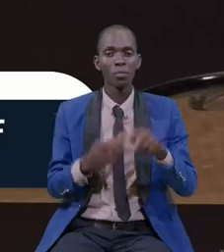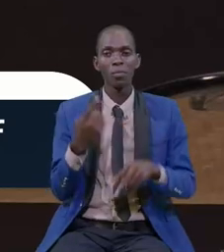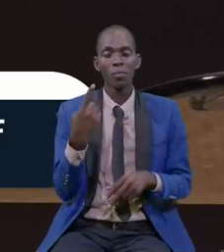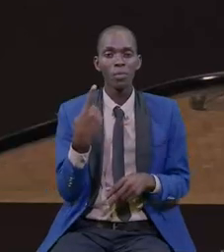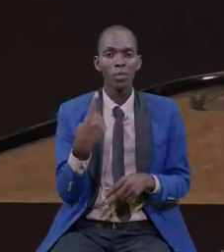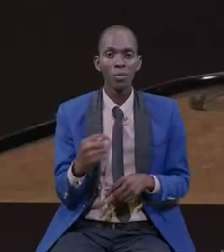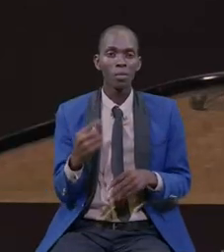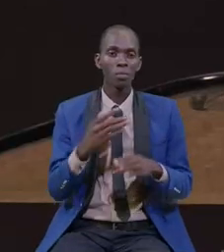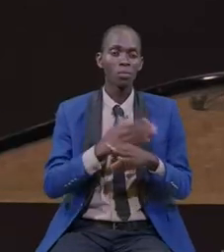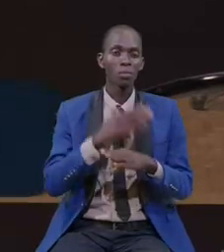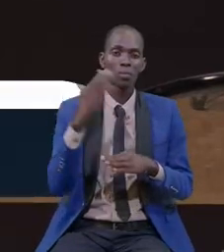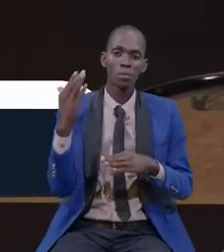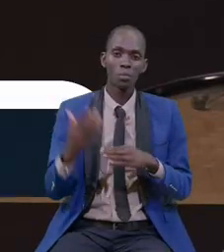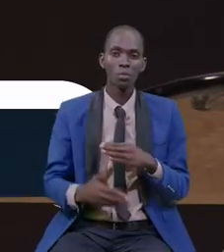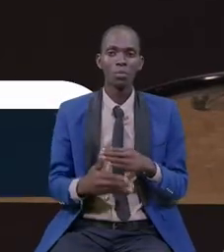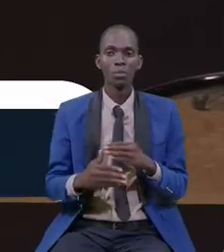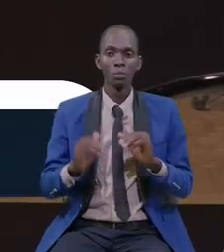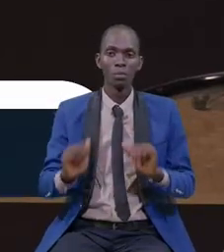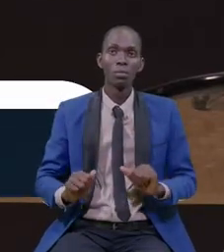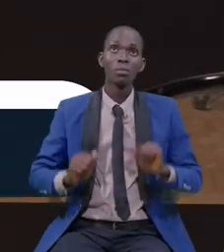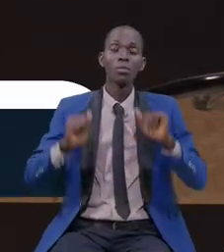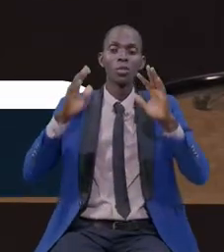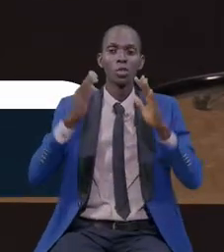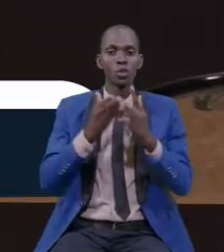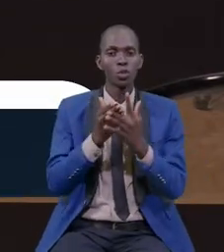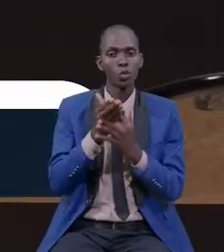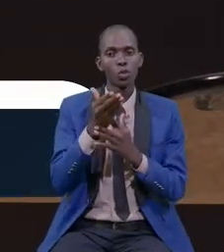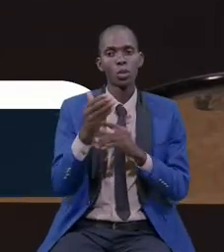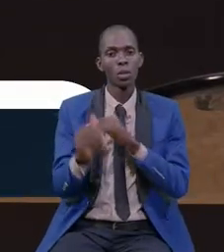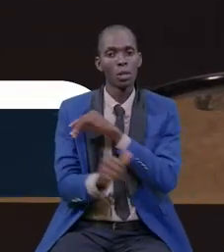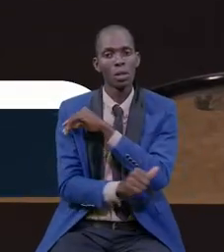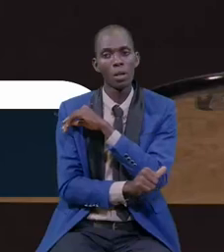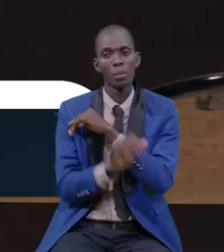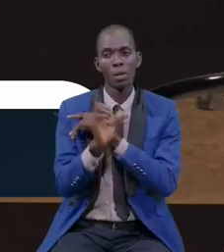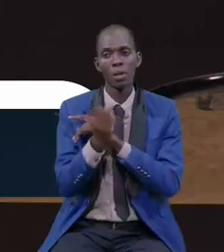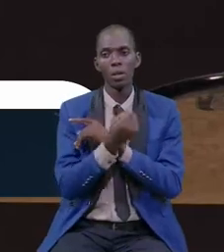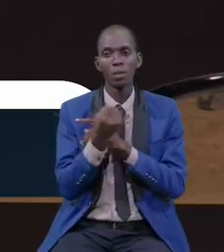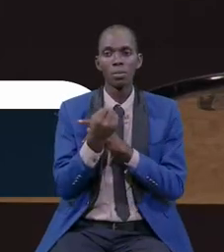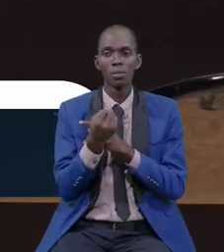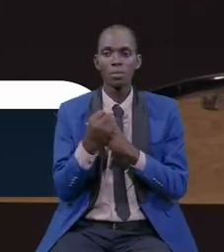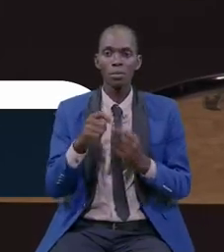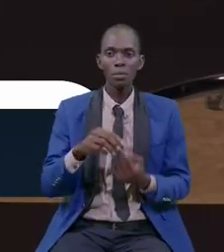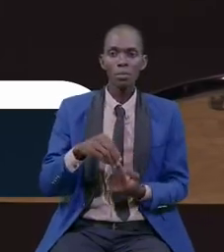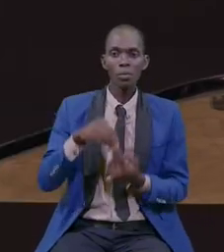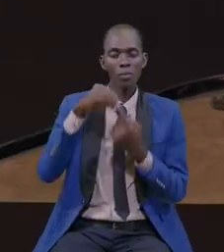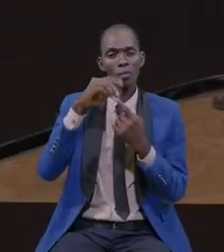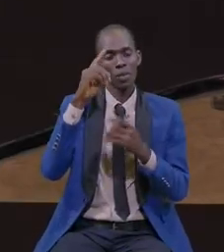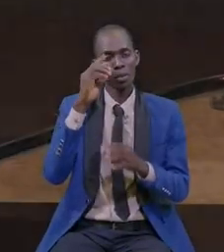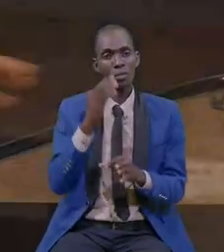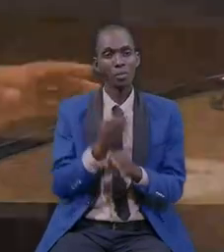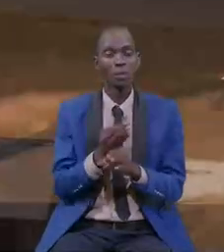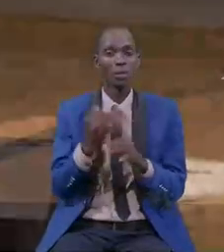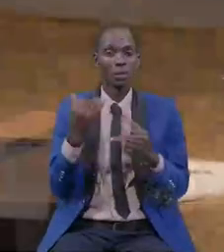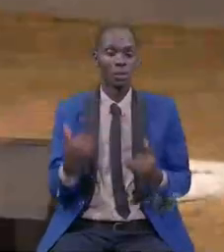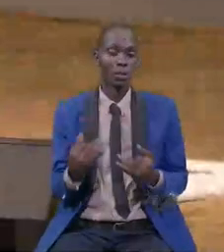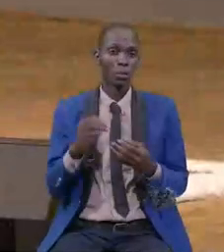dédicace entière à travers la foi distincte d'Abraham nous allons voir le